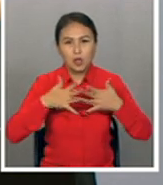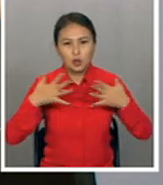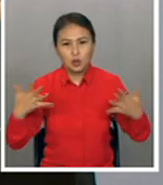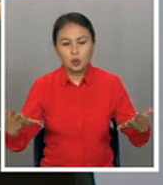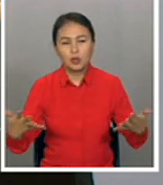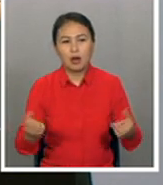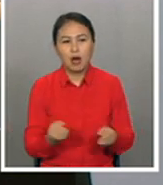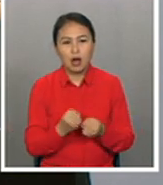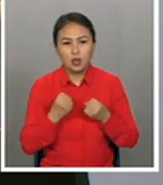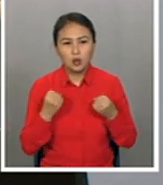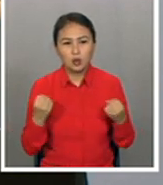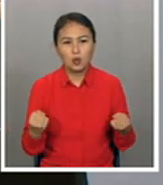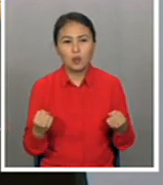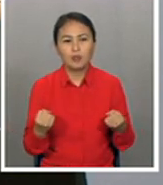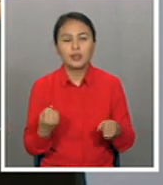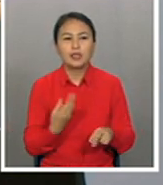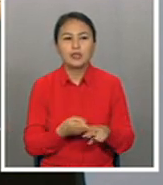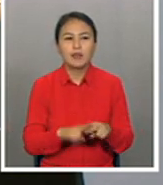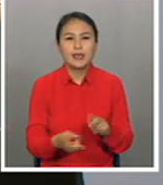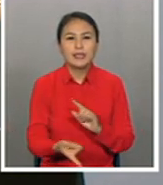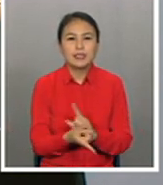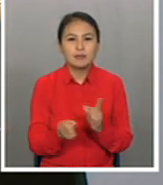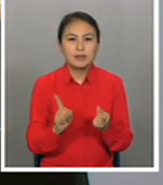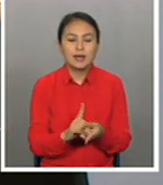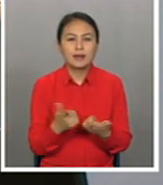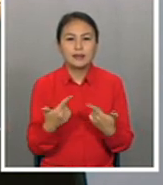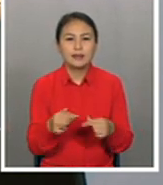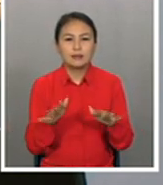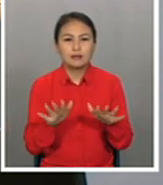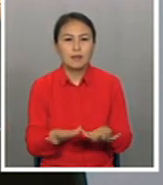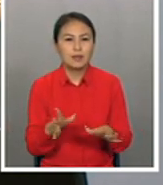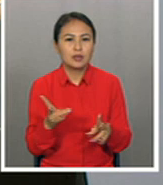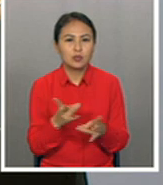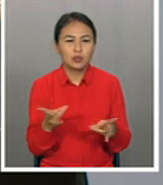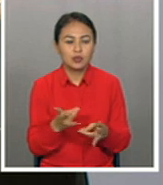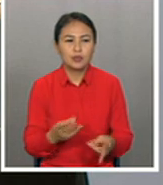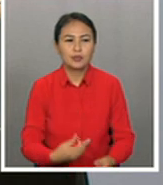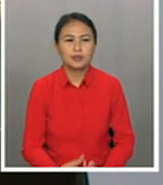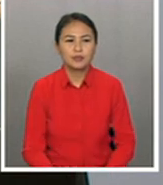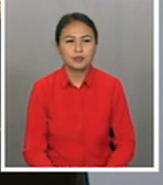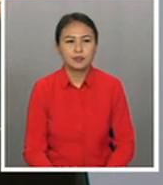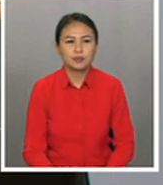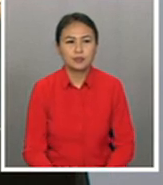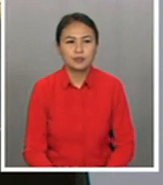«огромный», изменяя там, где это необходимо.